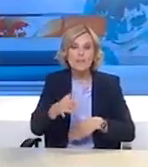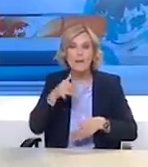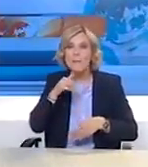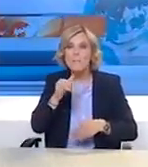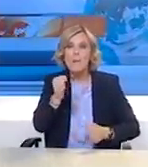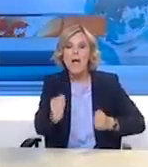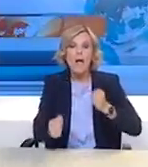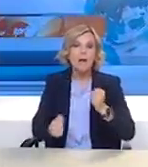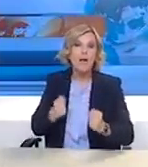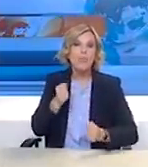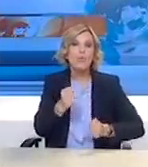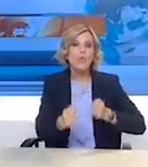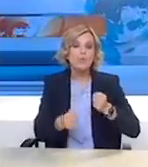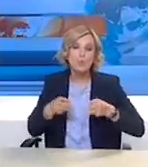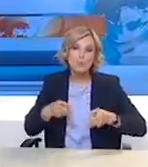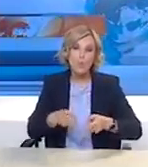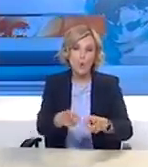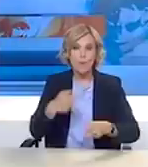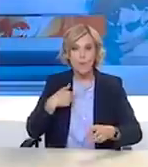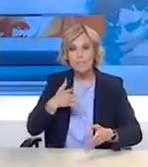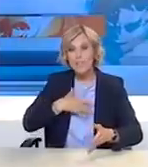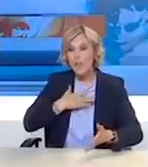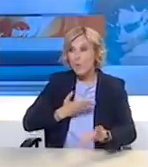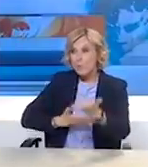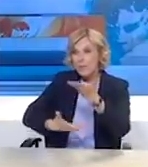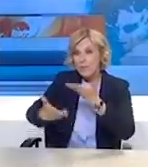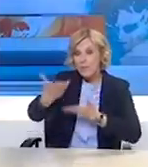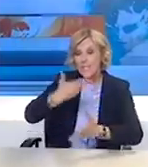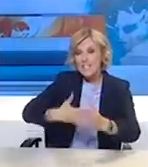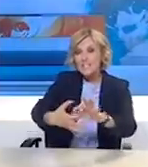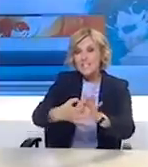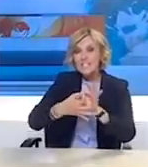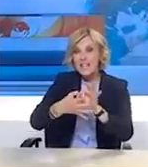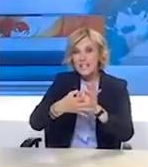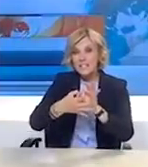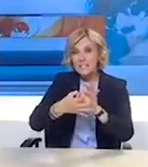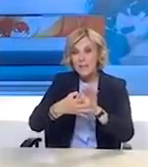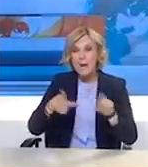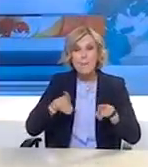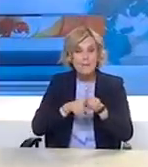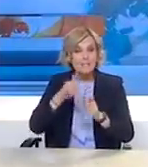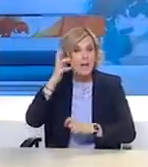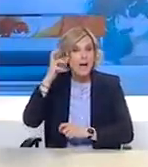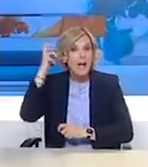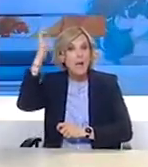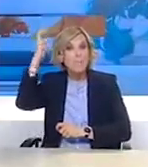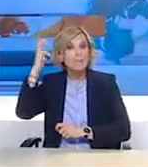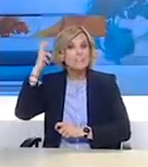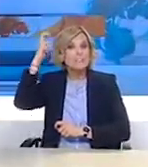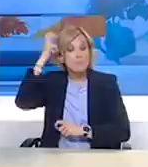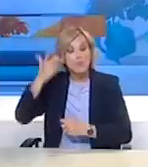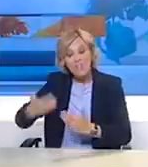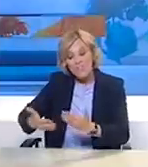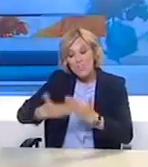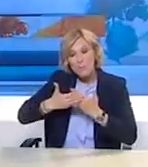και θέλουμε τη συνεργασία όλων σε αυτό και με επιστημονικό τρόπο θα βγούμε από αυτό τον δρόμο με τις στροφές και θα περάσουμε